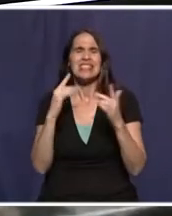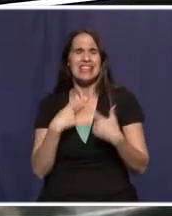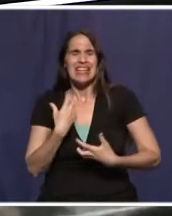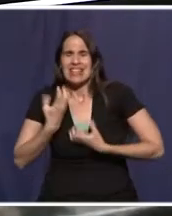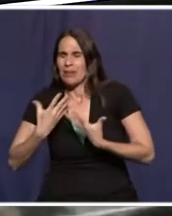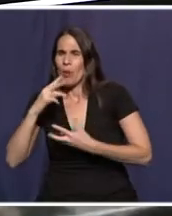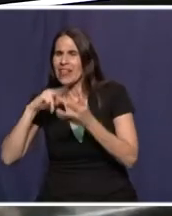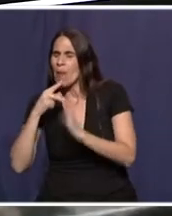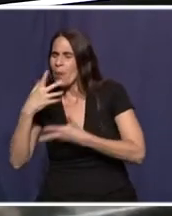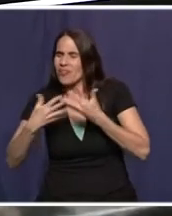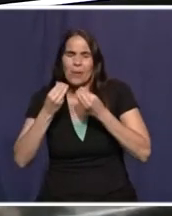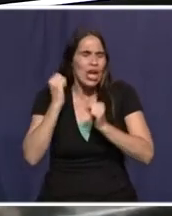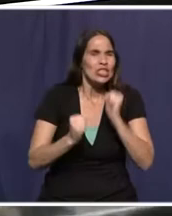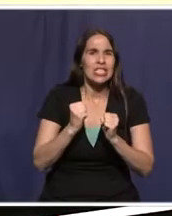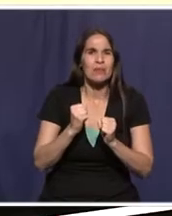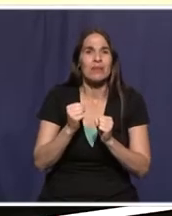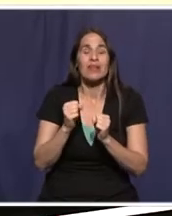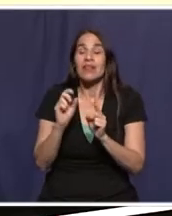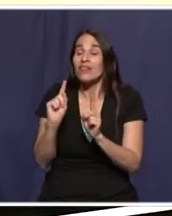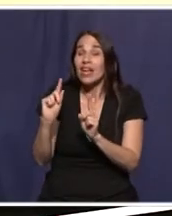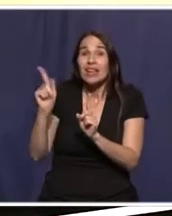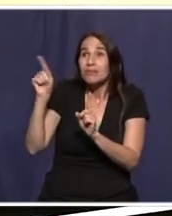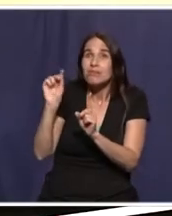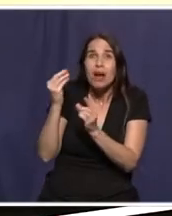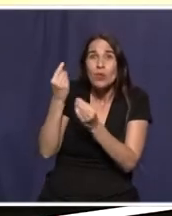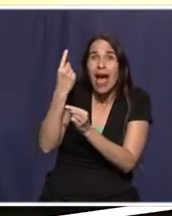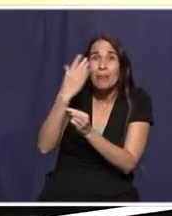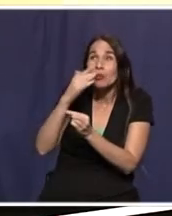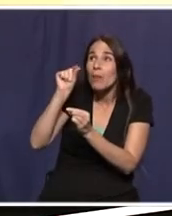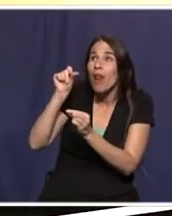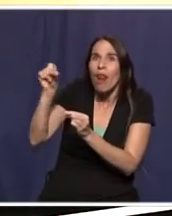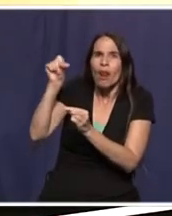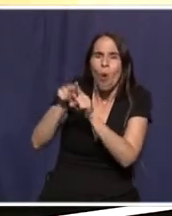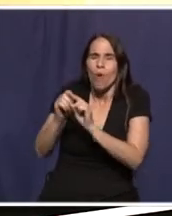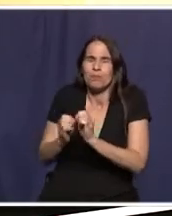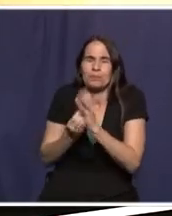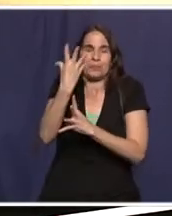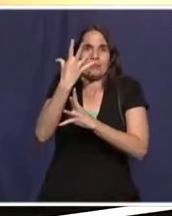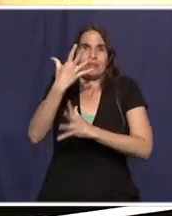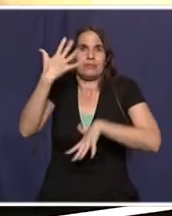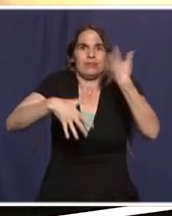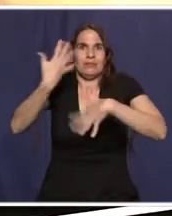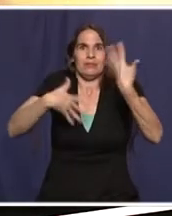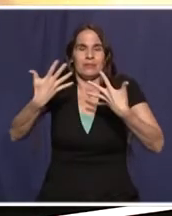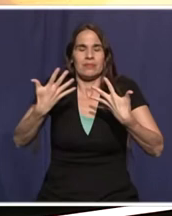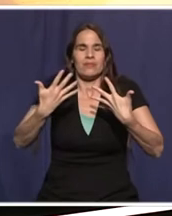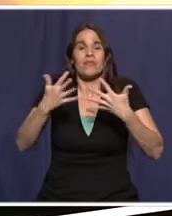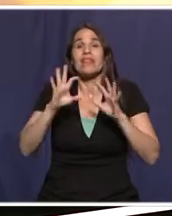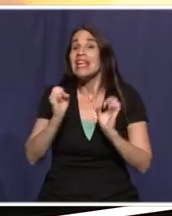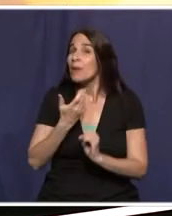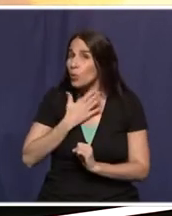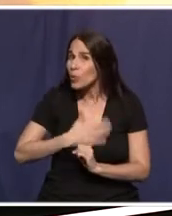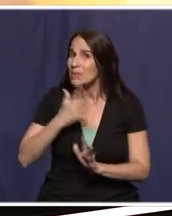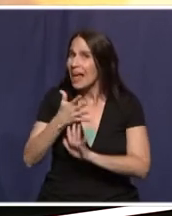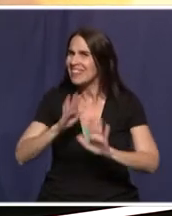מצד פוליטיקאים. בהצתת לחצן להפעלה בירושלים, כל אלו בליבת הפרעות האחרונות. אם נרצה באמת לומר